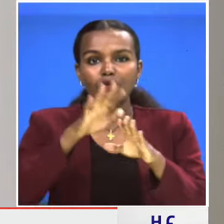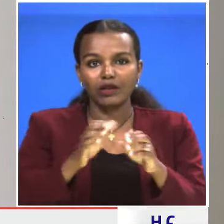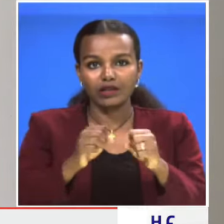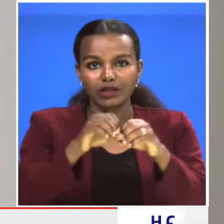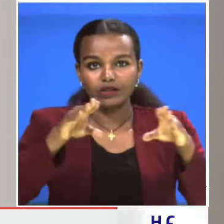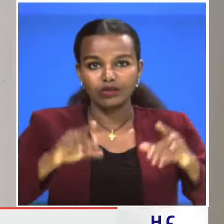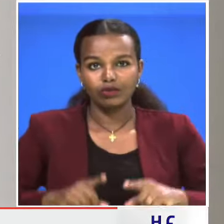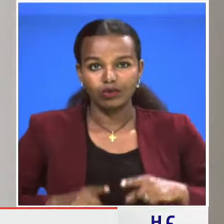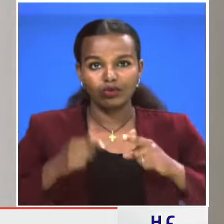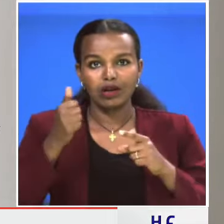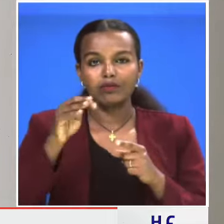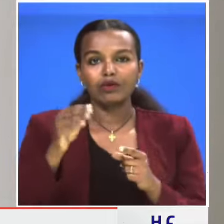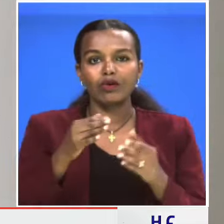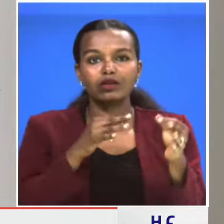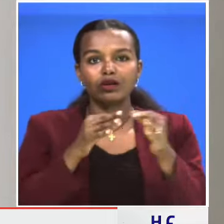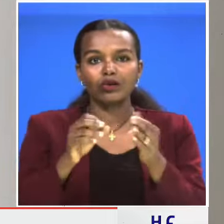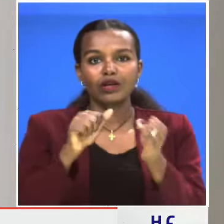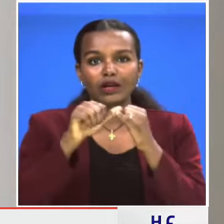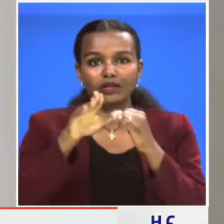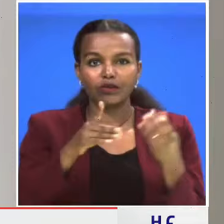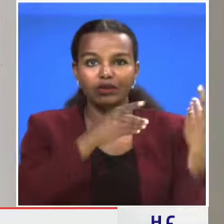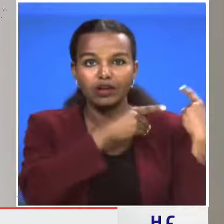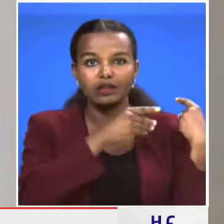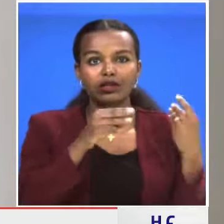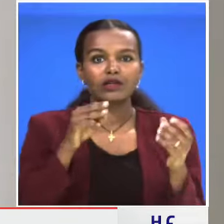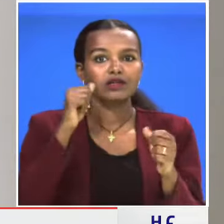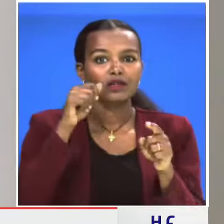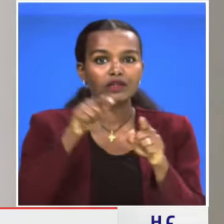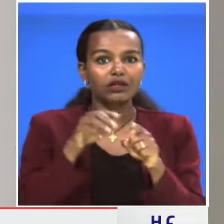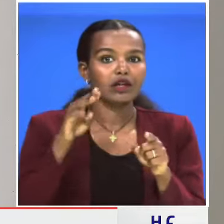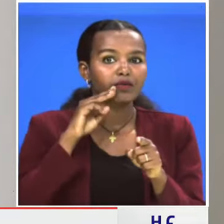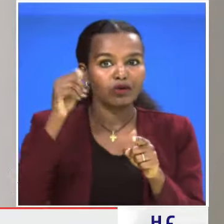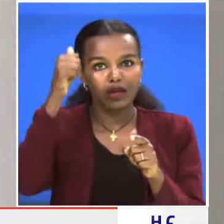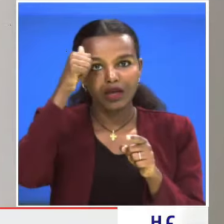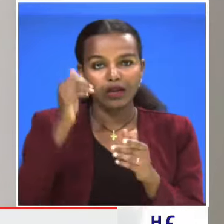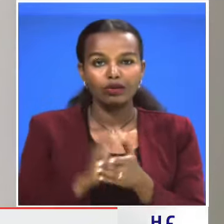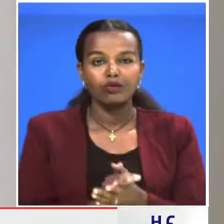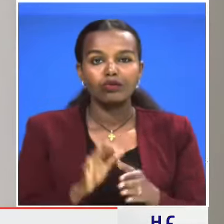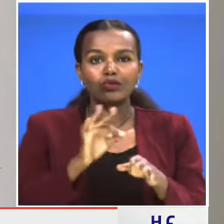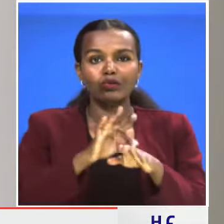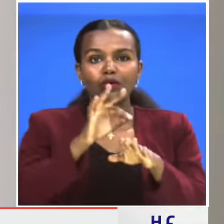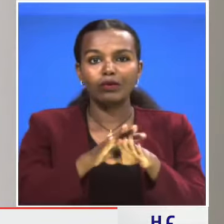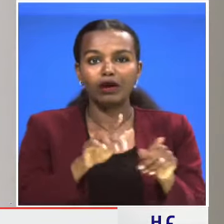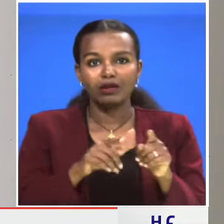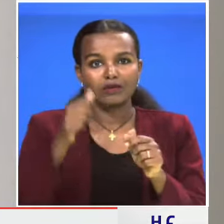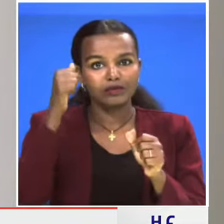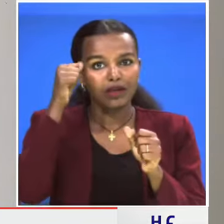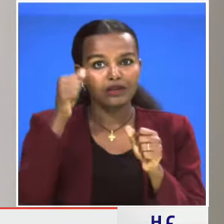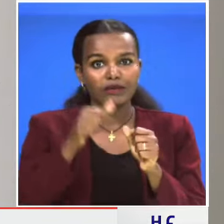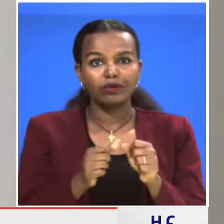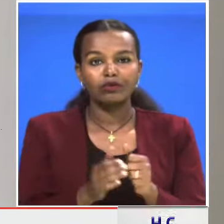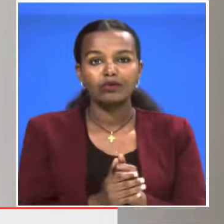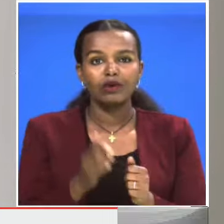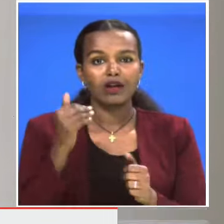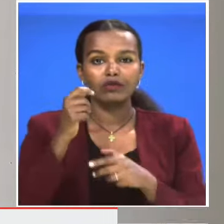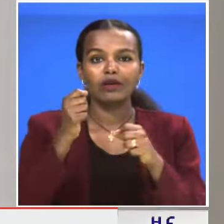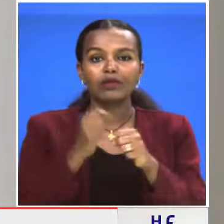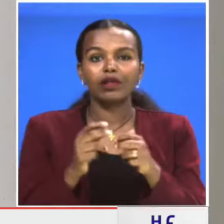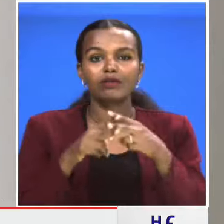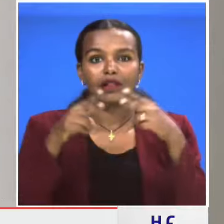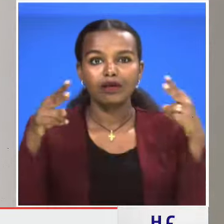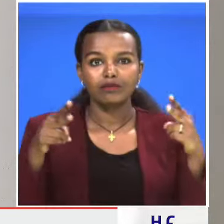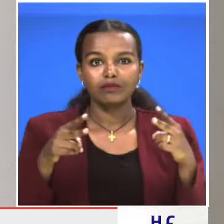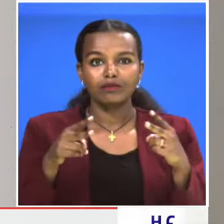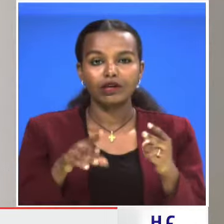መኖሩን ለአሚኮ አስረድቷል። የቅርንጫፉ ዳይሬክተር ሲስተር ሰላማዊ ታያሌው እንግዲህ ወባ እንደምታስበው ያው ከባለፉት አመታት እጅግ